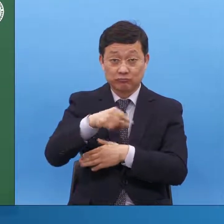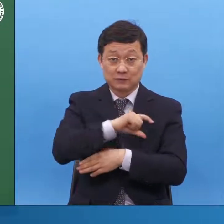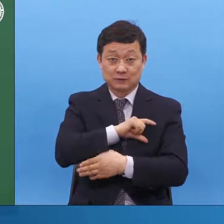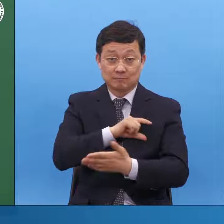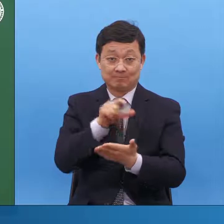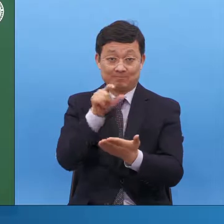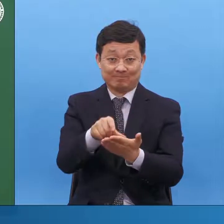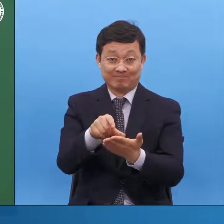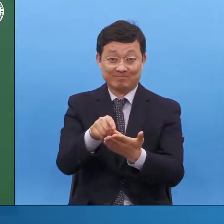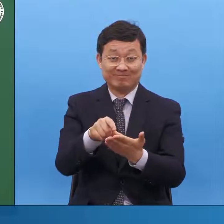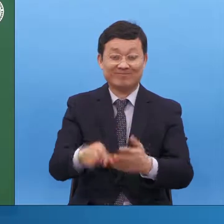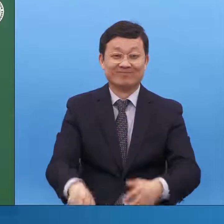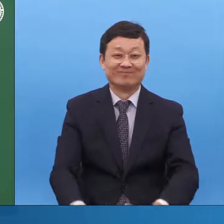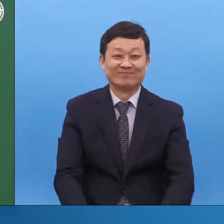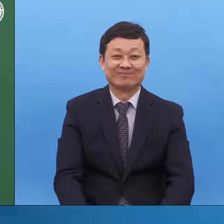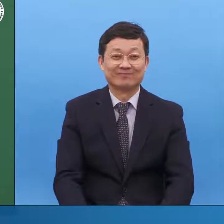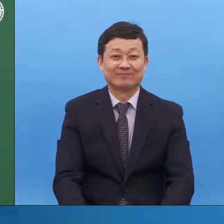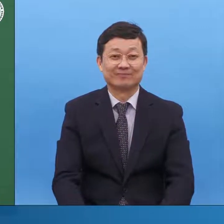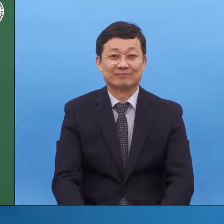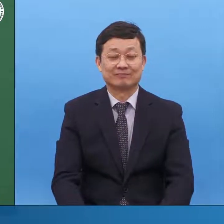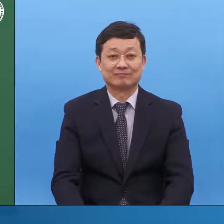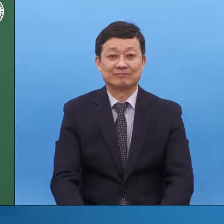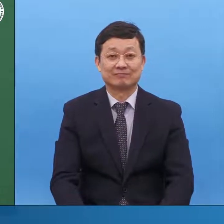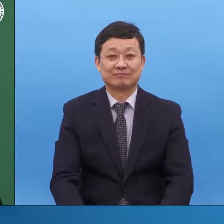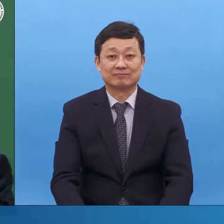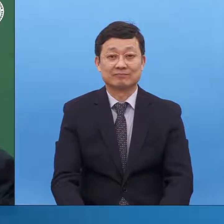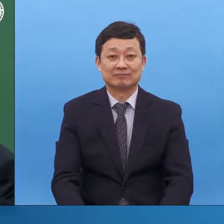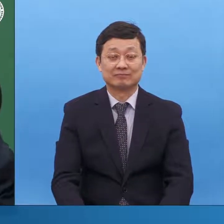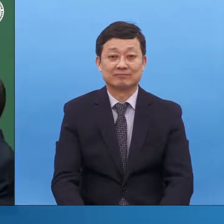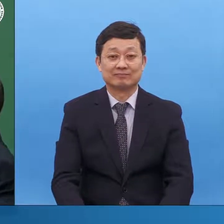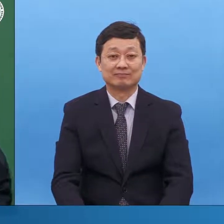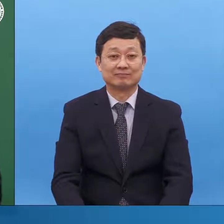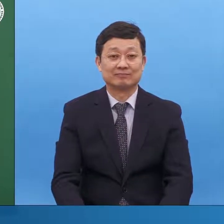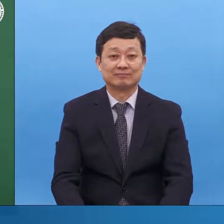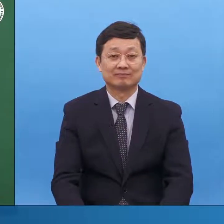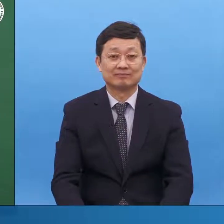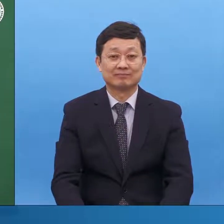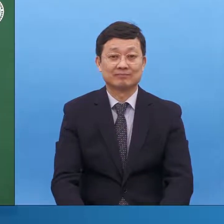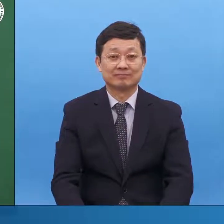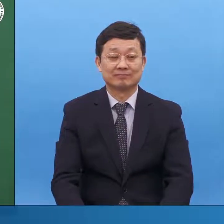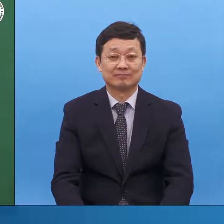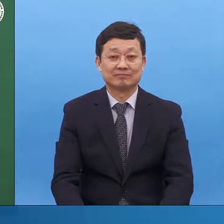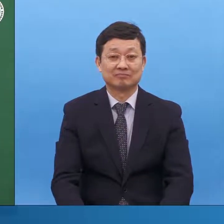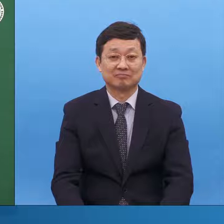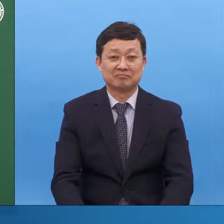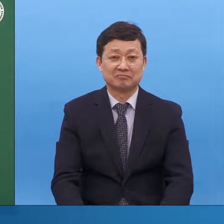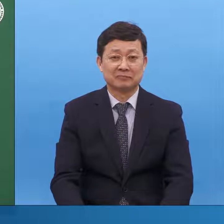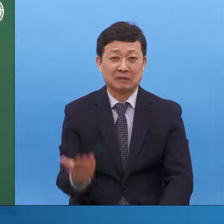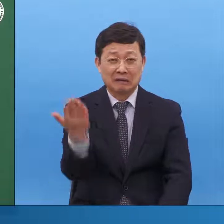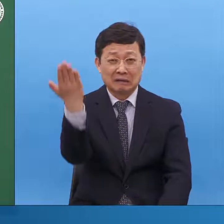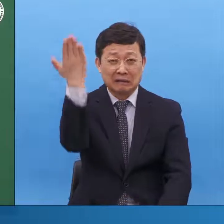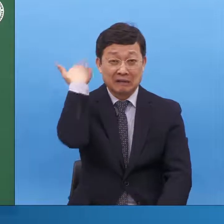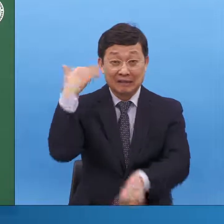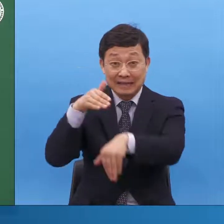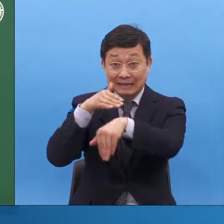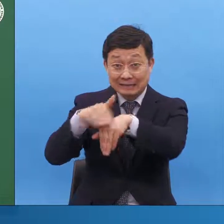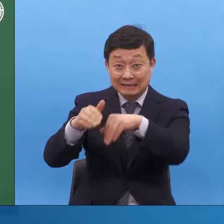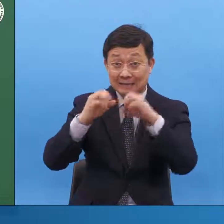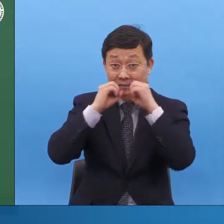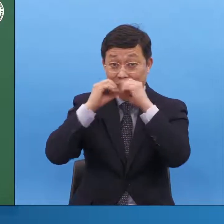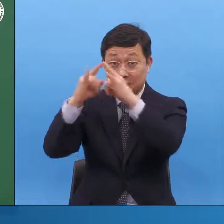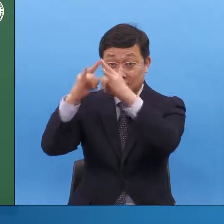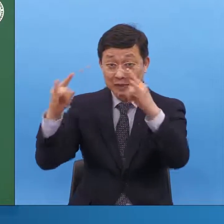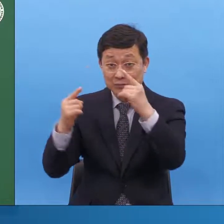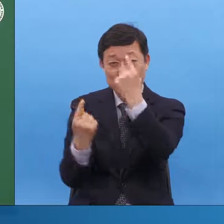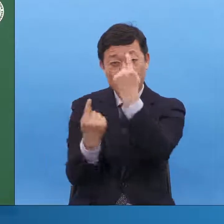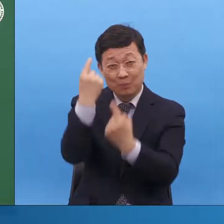현장에 전도도 하기 때문에 여러분 지금처럼 하는 캠프보다는요 이런 시스템을 만들어야 됩니다. And so right now, more than the kind of system that